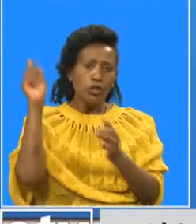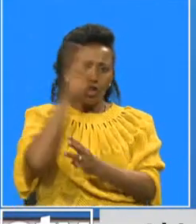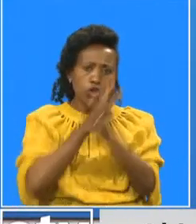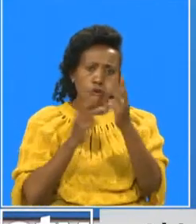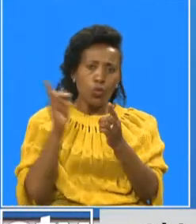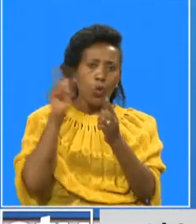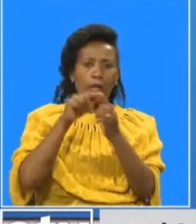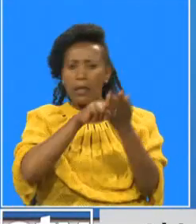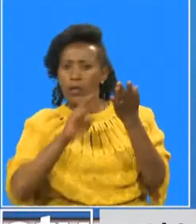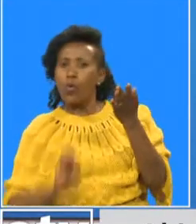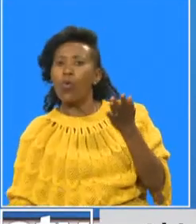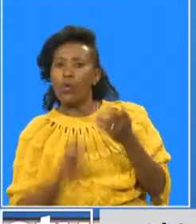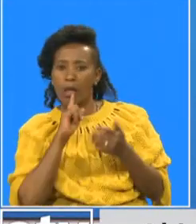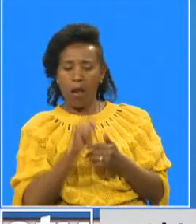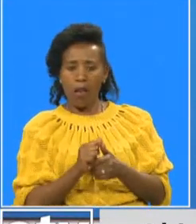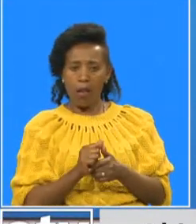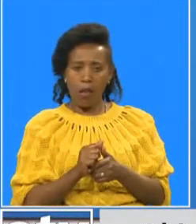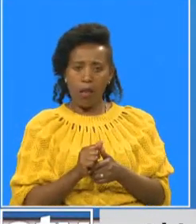ሰራተኛ ስለሚወርድ